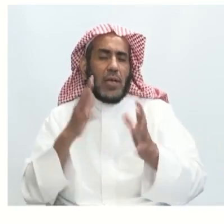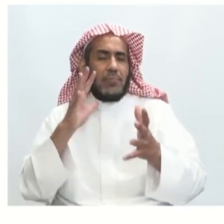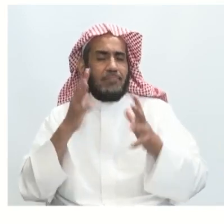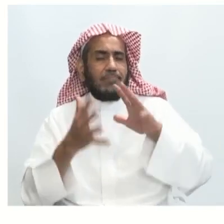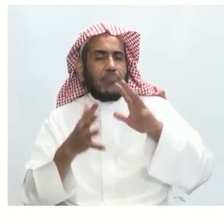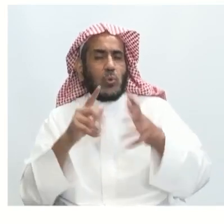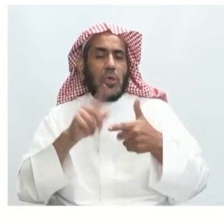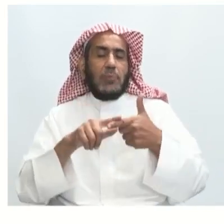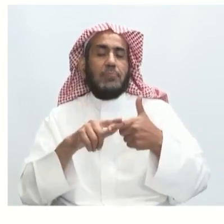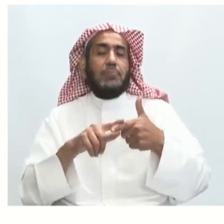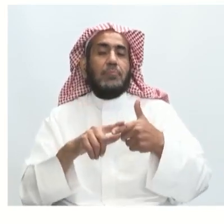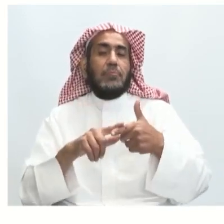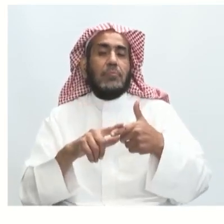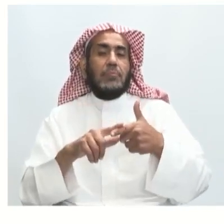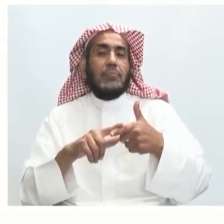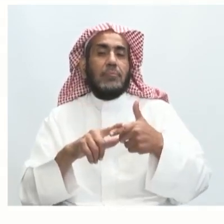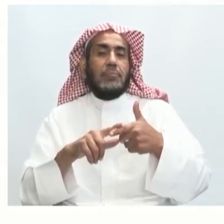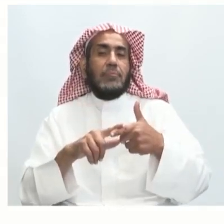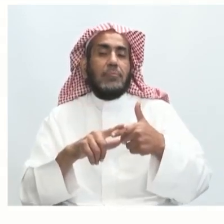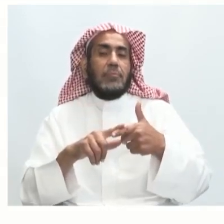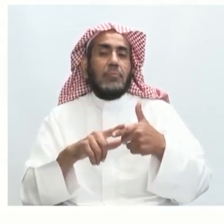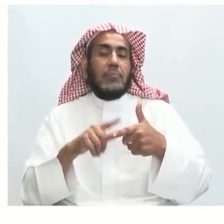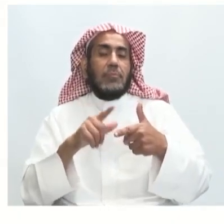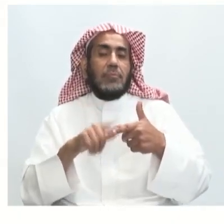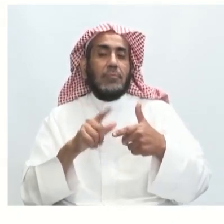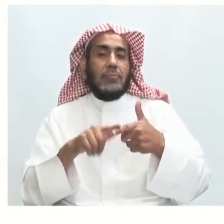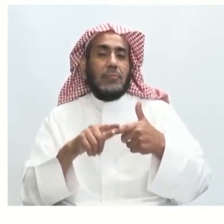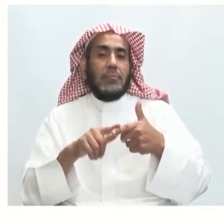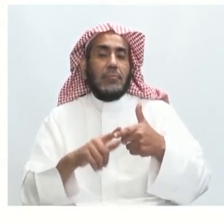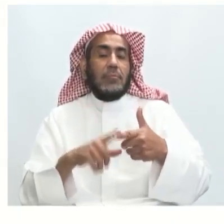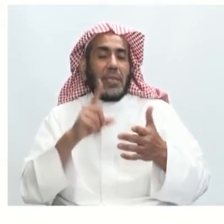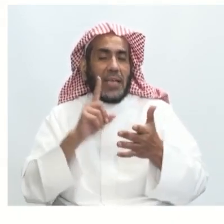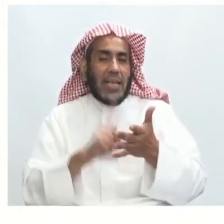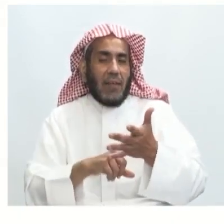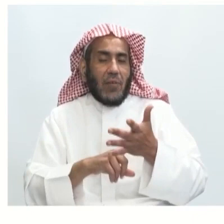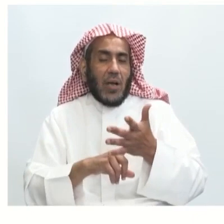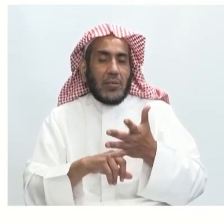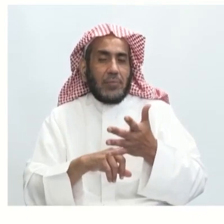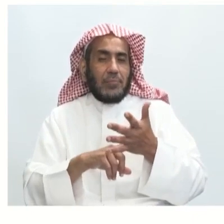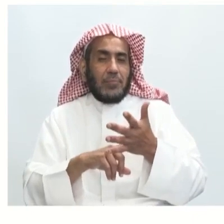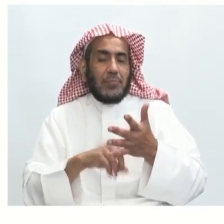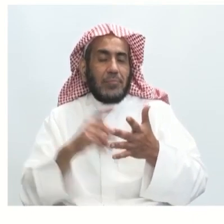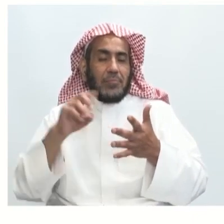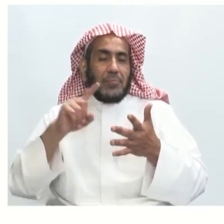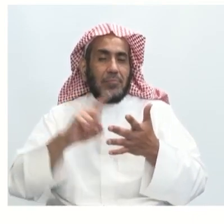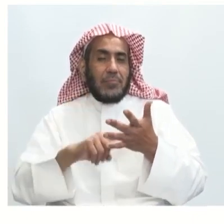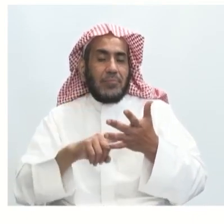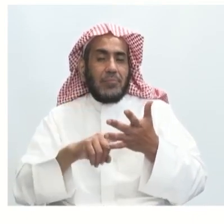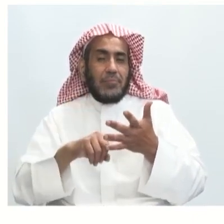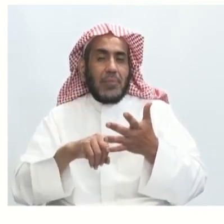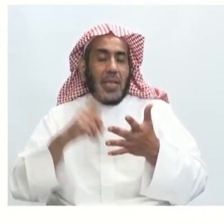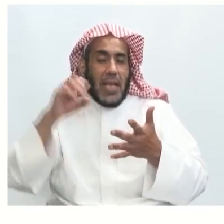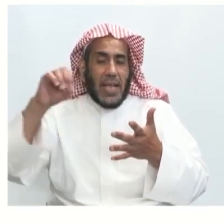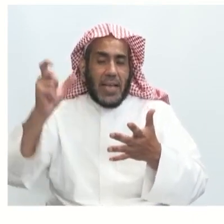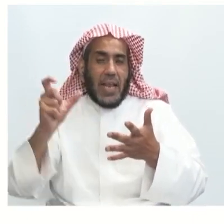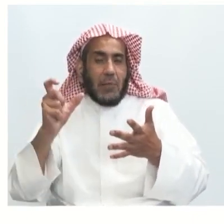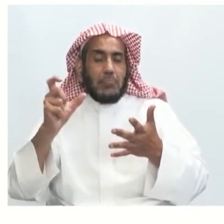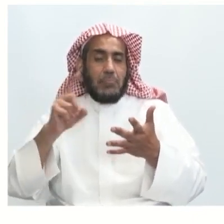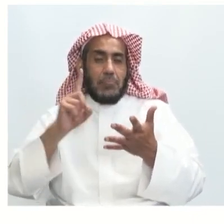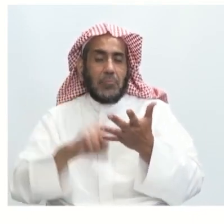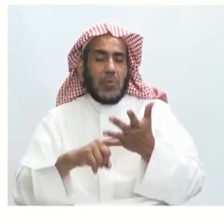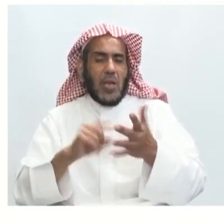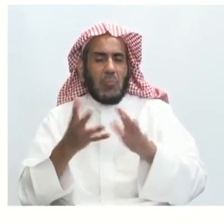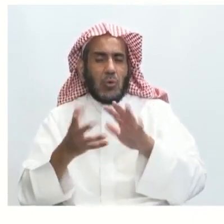المتردد او الشاك وهنا ان فقط ذكرت او ان اتى بنا هنا